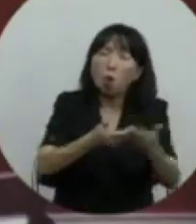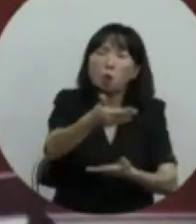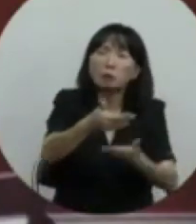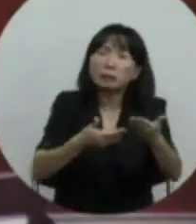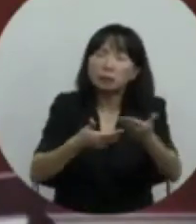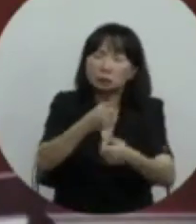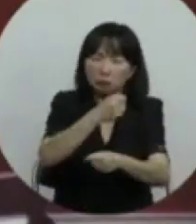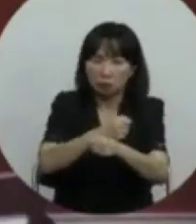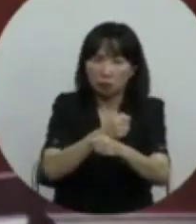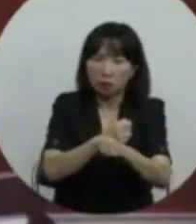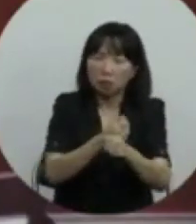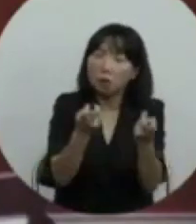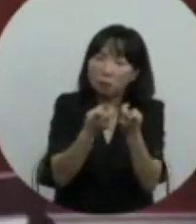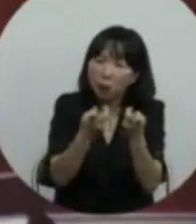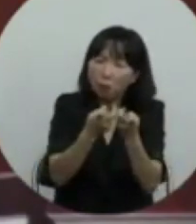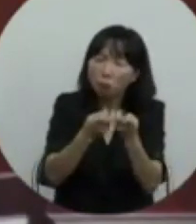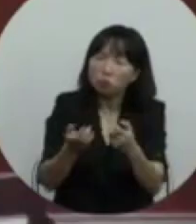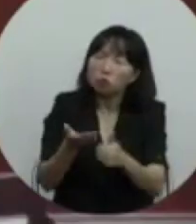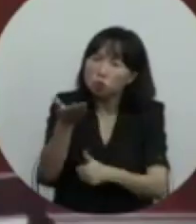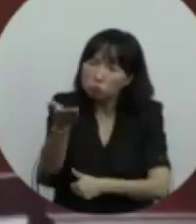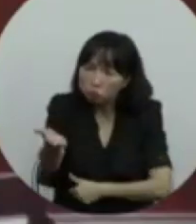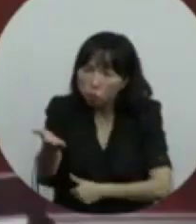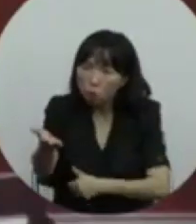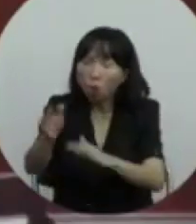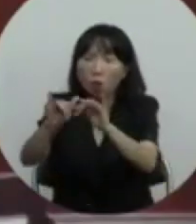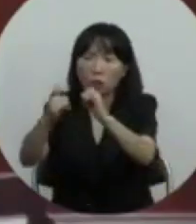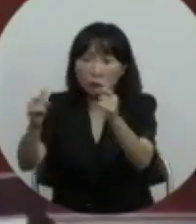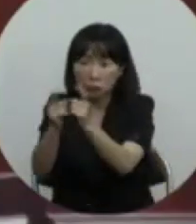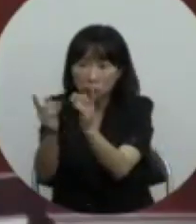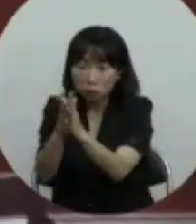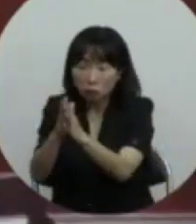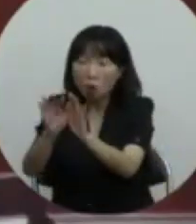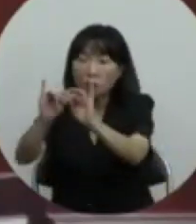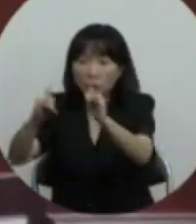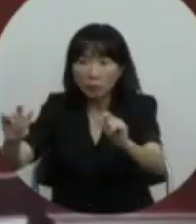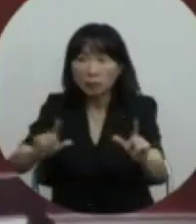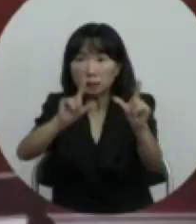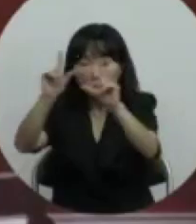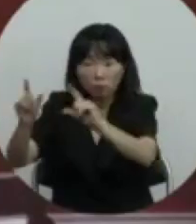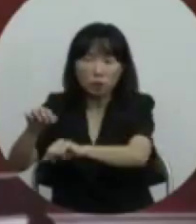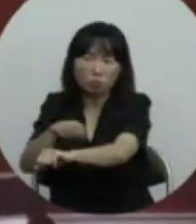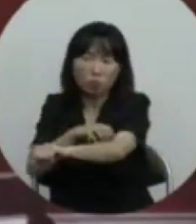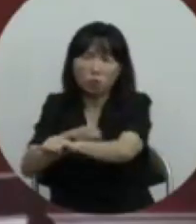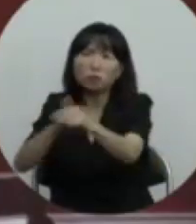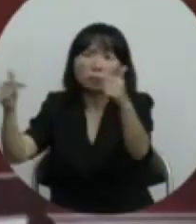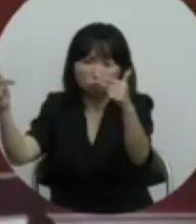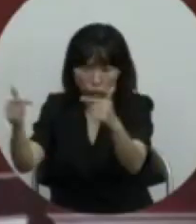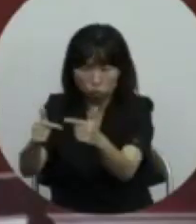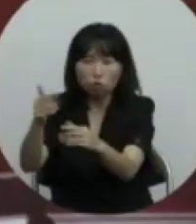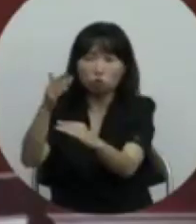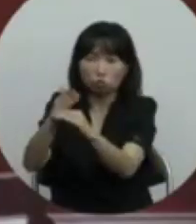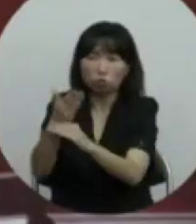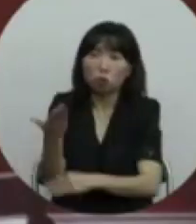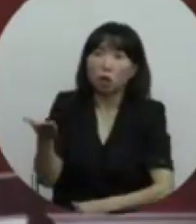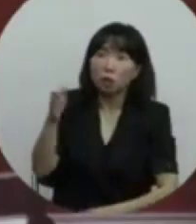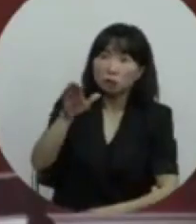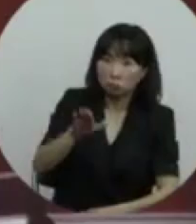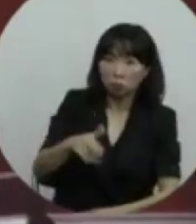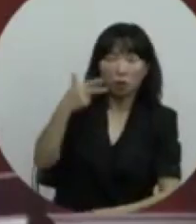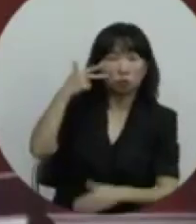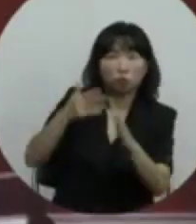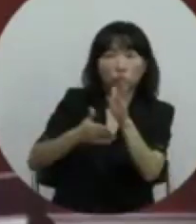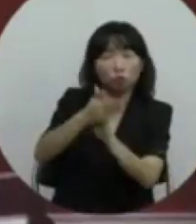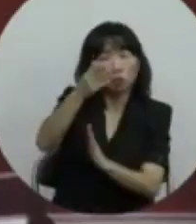상생방안을 마련하여 지역 주민들의 반대와 불편을 최소로 하고 있습니다. 그러나 우리